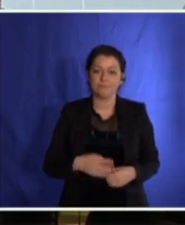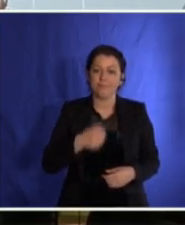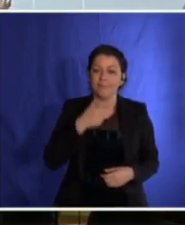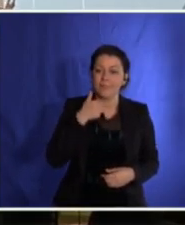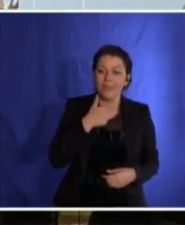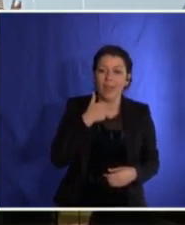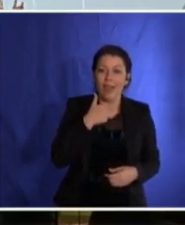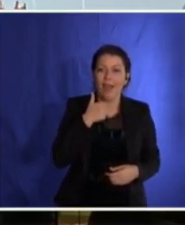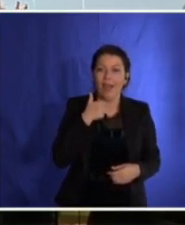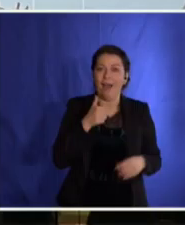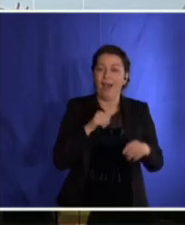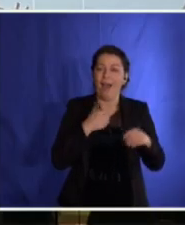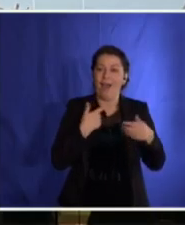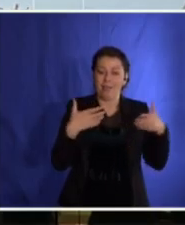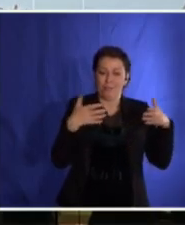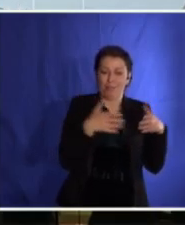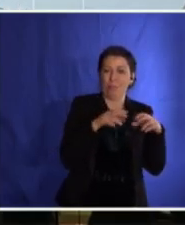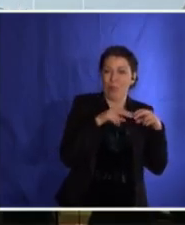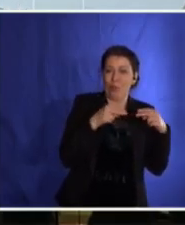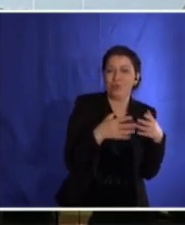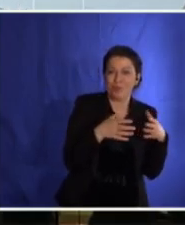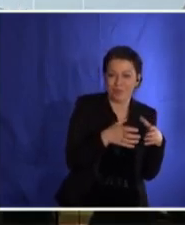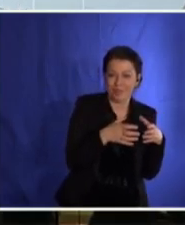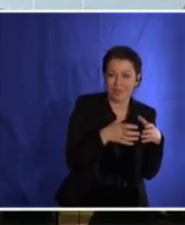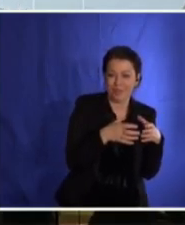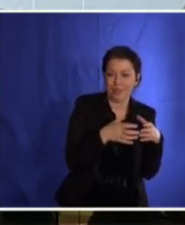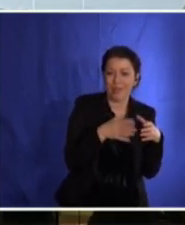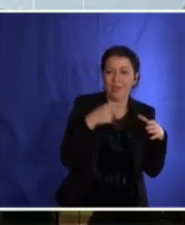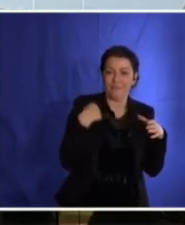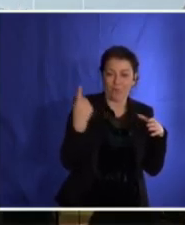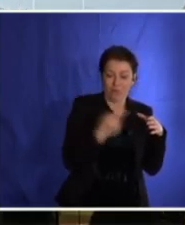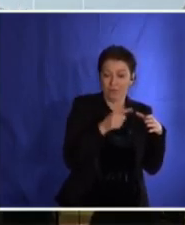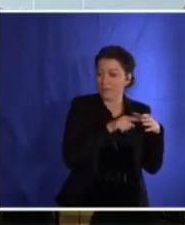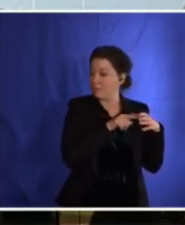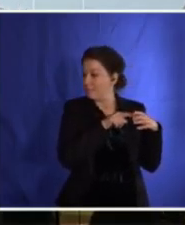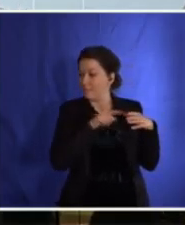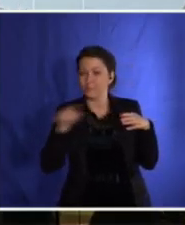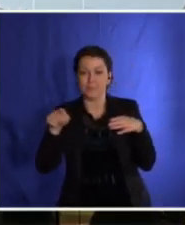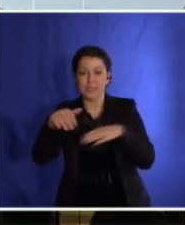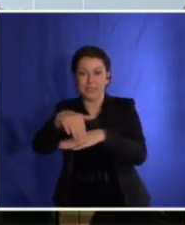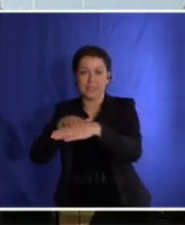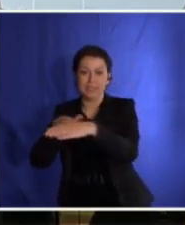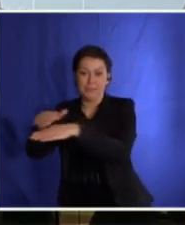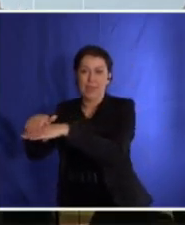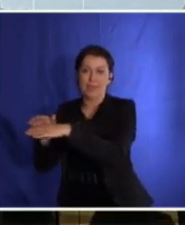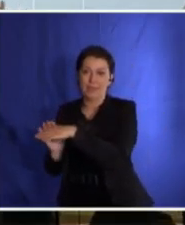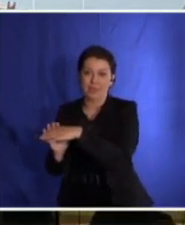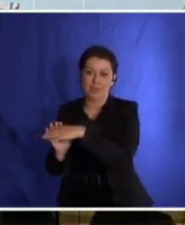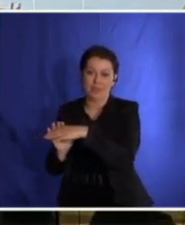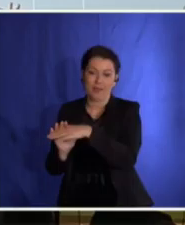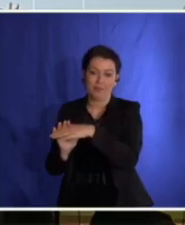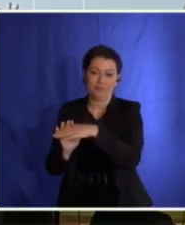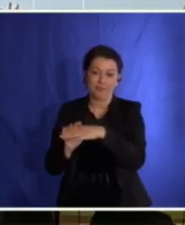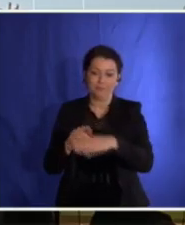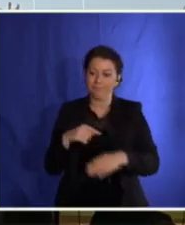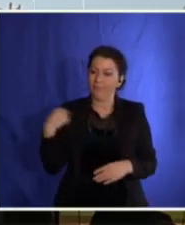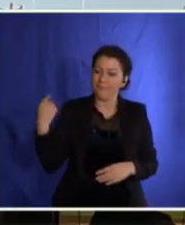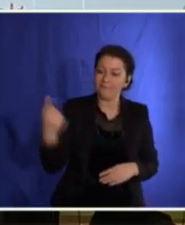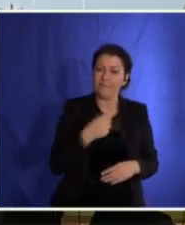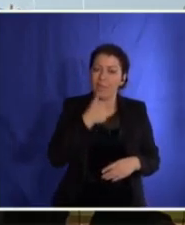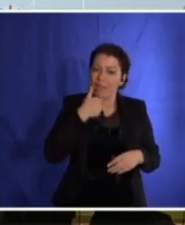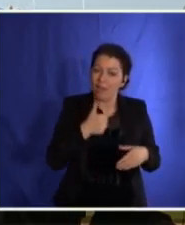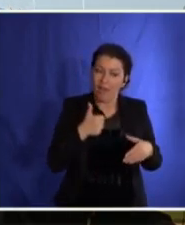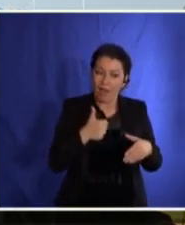Ein Bund von Ihnen bis hin zu unseren Gemeinden. Wir sind, wenn ihr so wollt, ein Bund